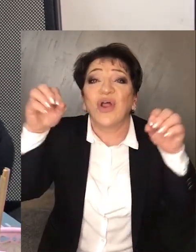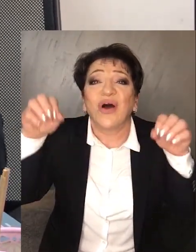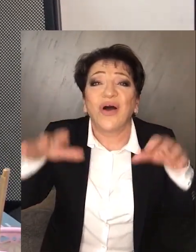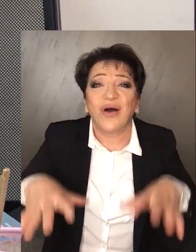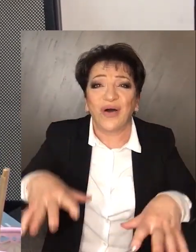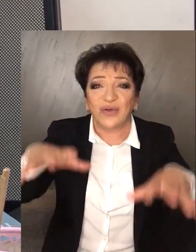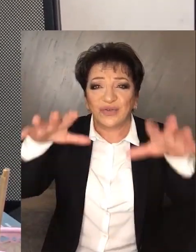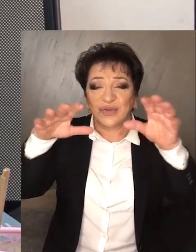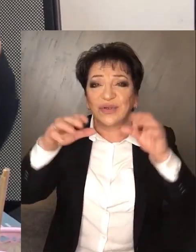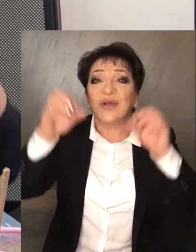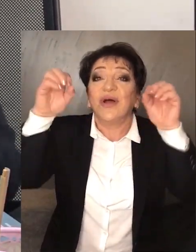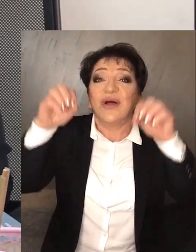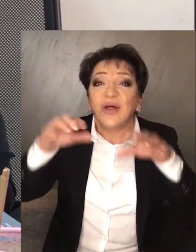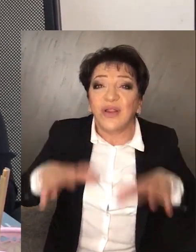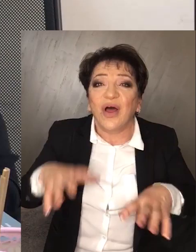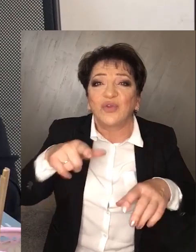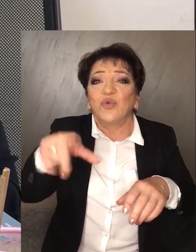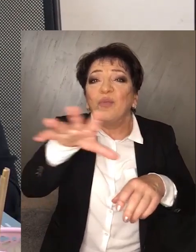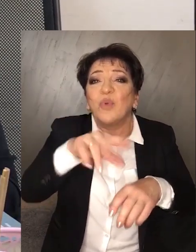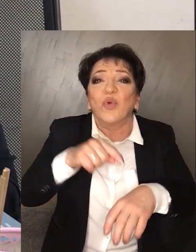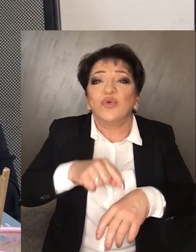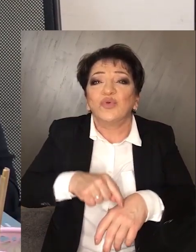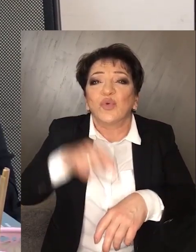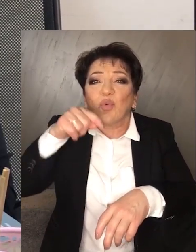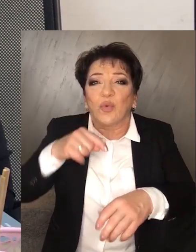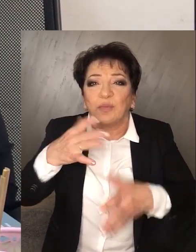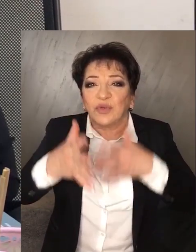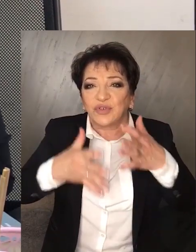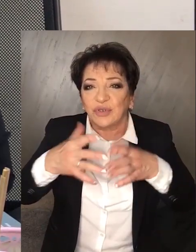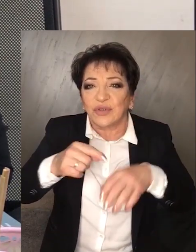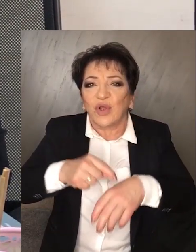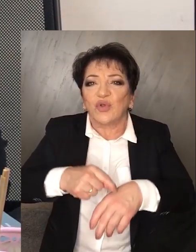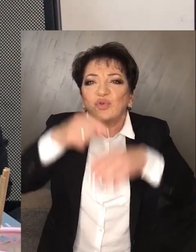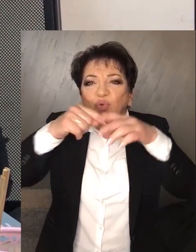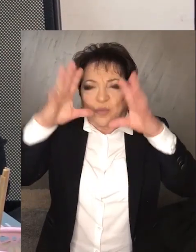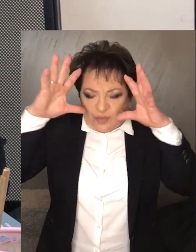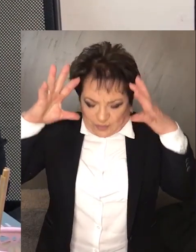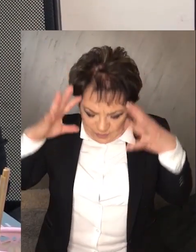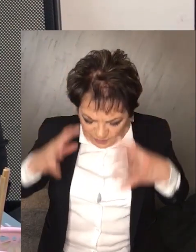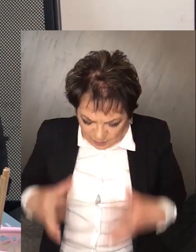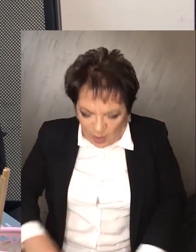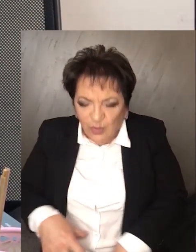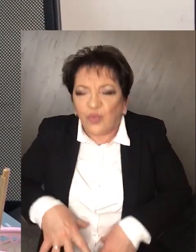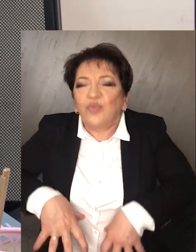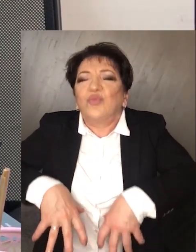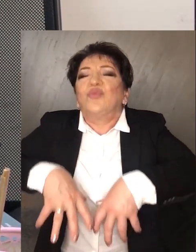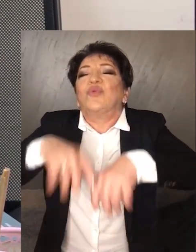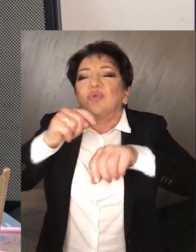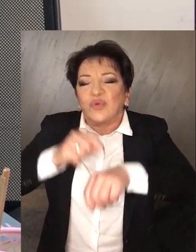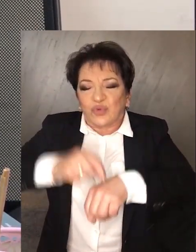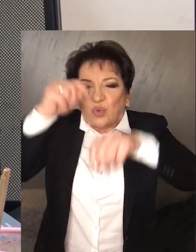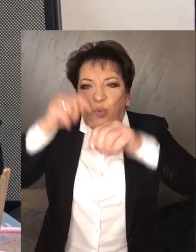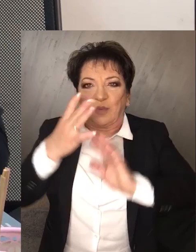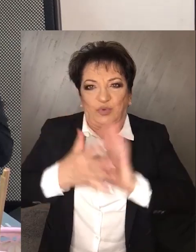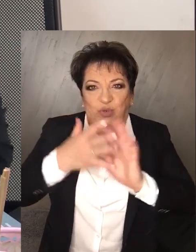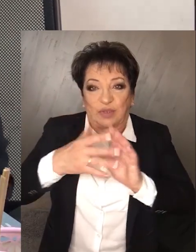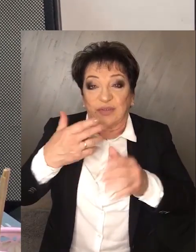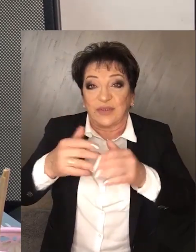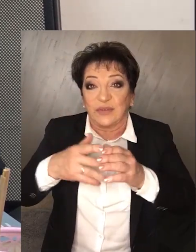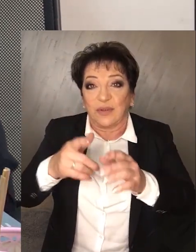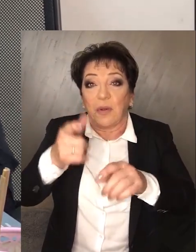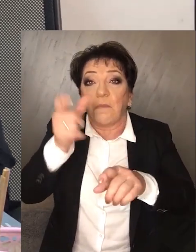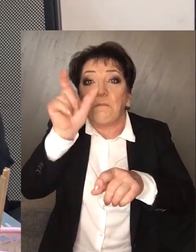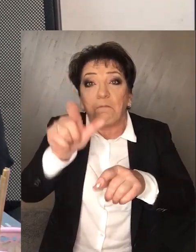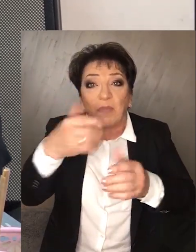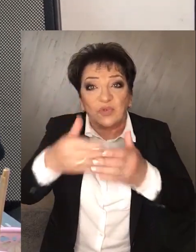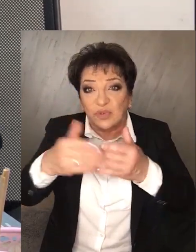լույս, արև, գարուն, հրաշք են ժեստերը, երբ որ դու ապրում ես ժեստերով, դու զգում ես, ժեստը զգում ես